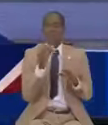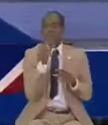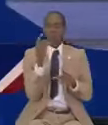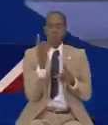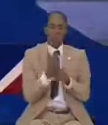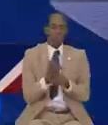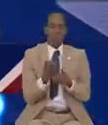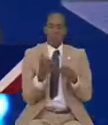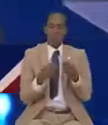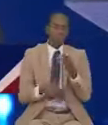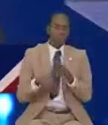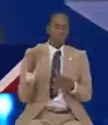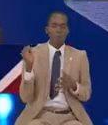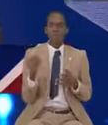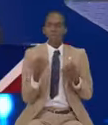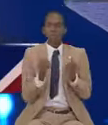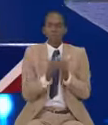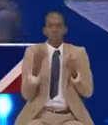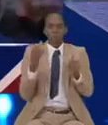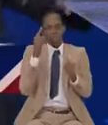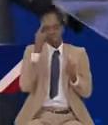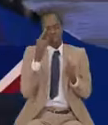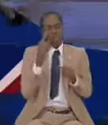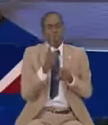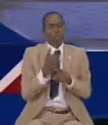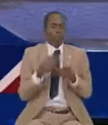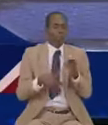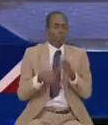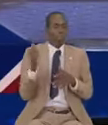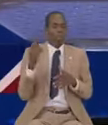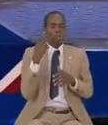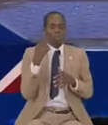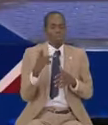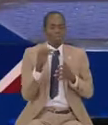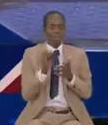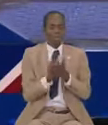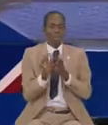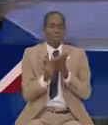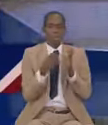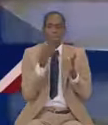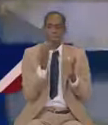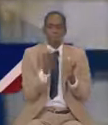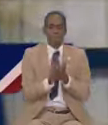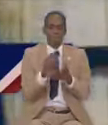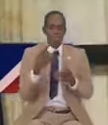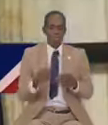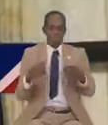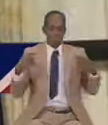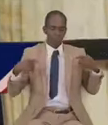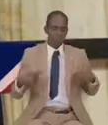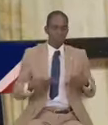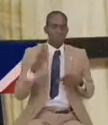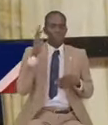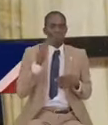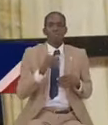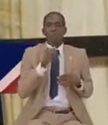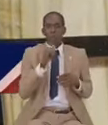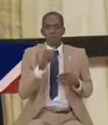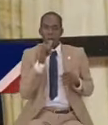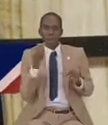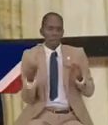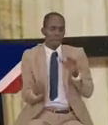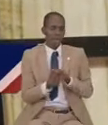du hasard et de ciel oui la friction ne se produit pas sans raison oui il y